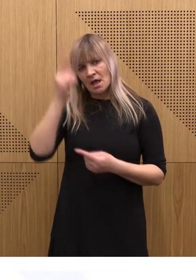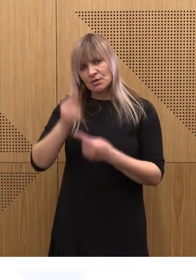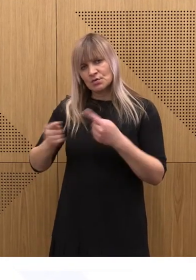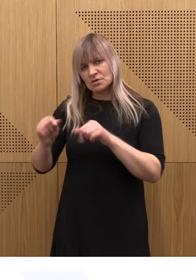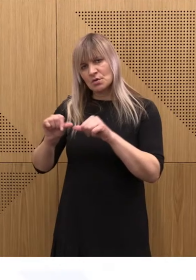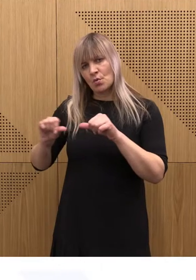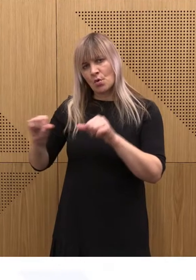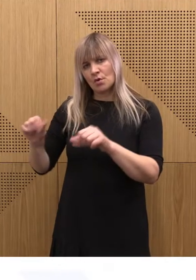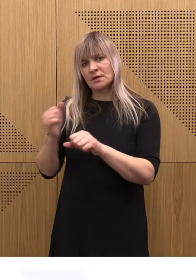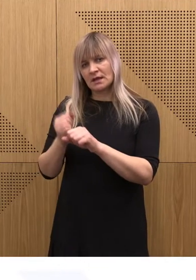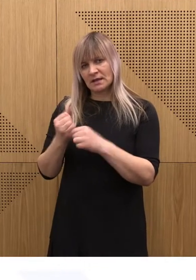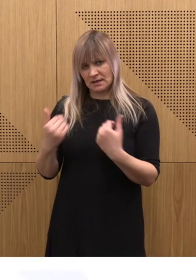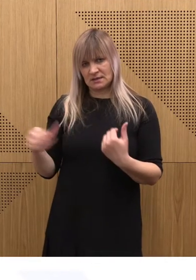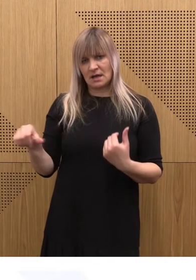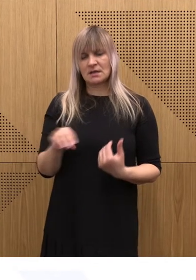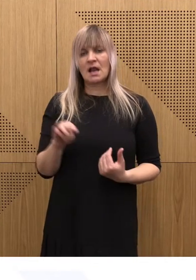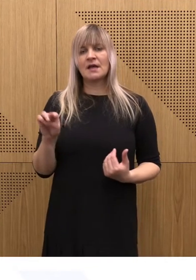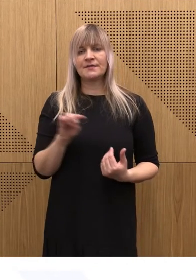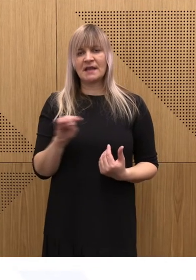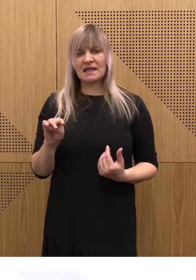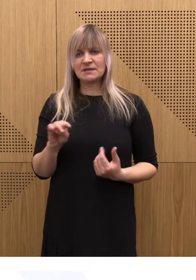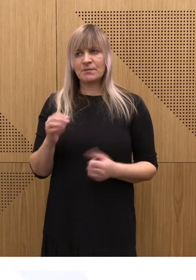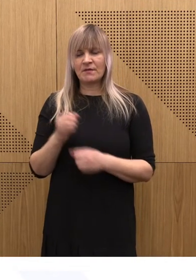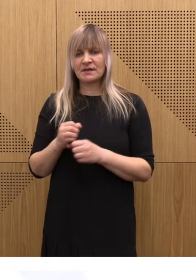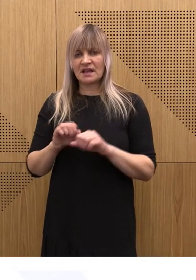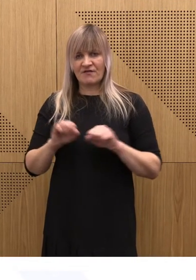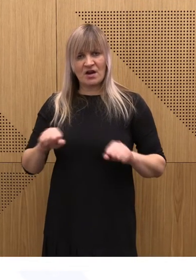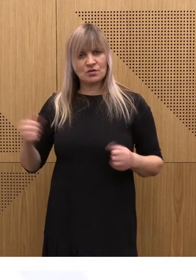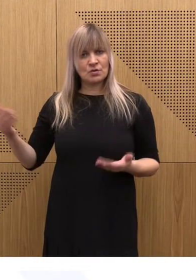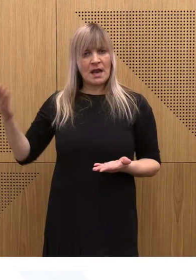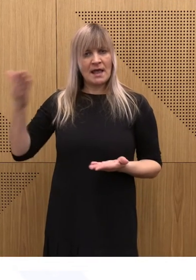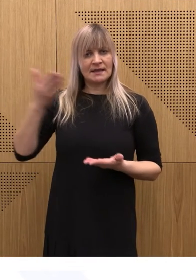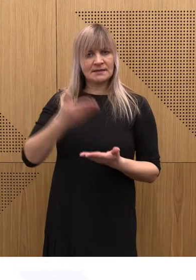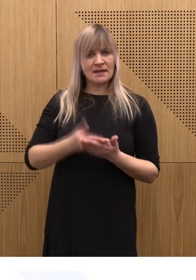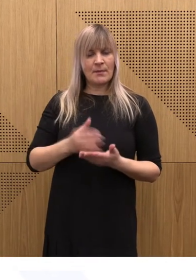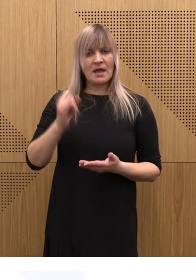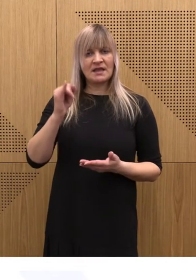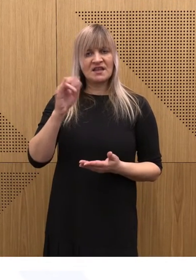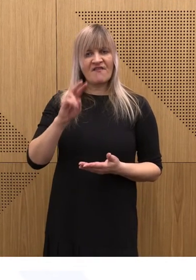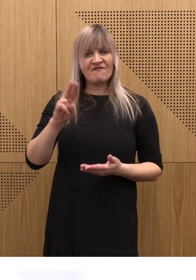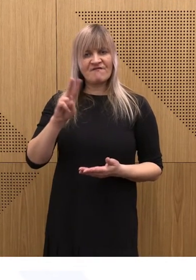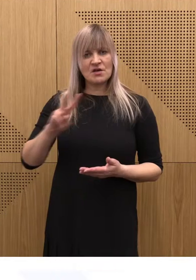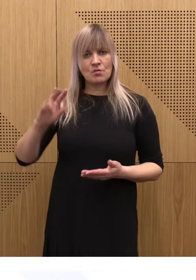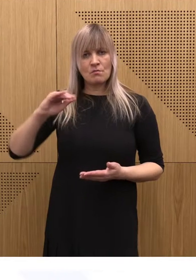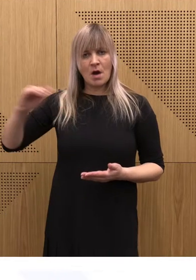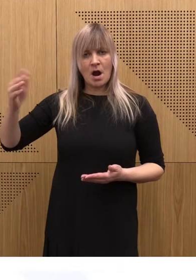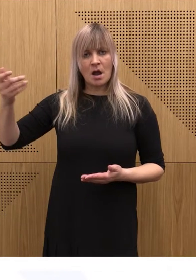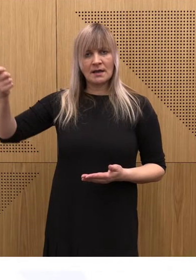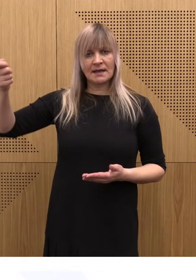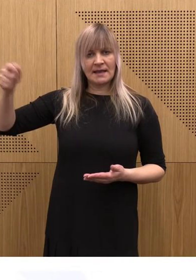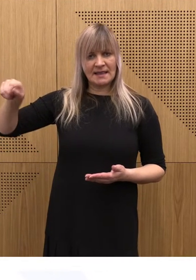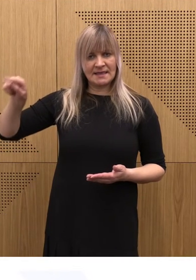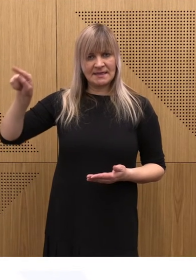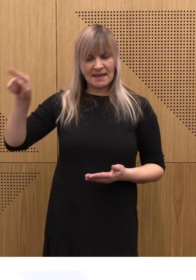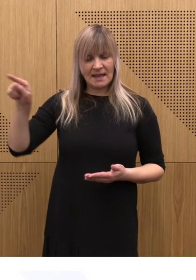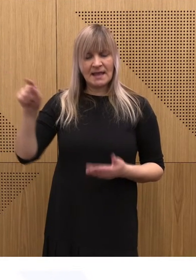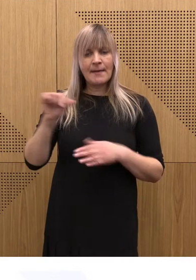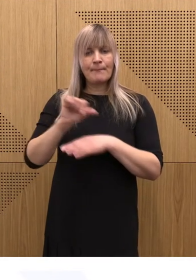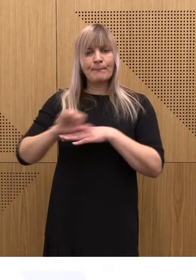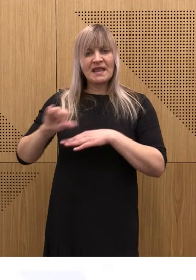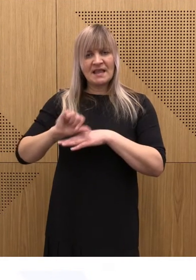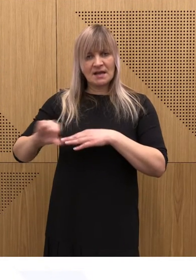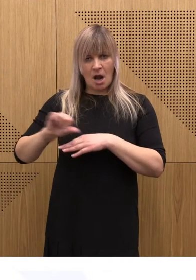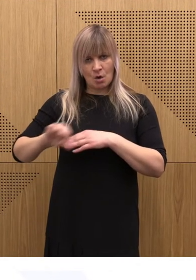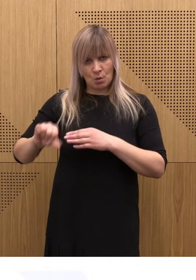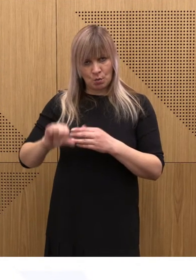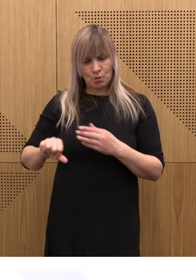sel teisipäeval valitsusele ettepaneku Ida-Virumaa kinni panemiseks, piirangute peale